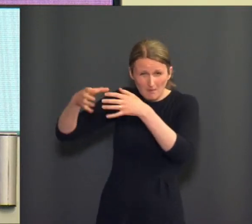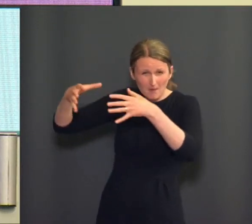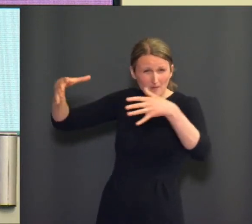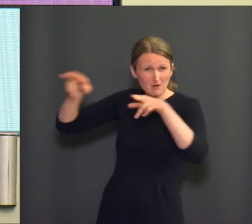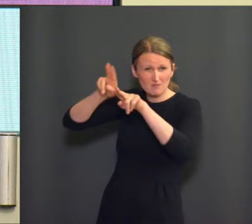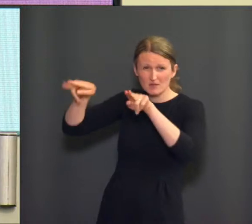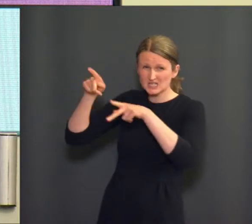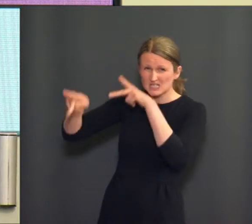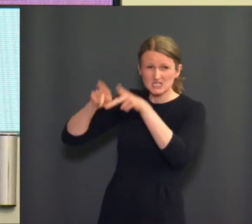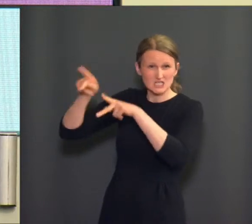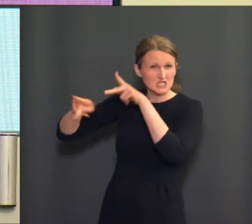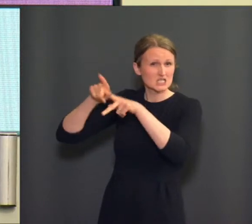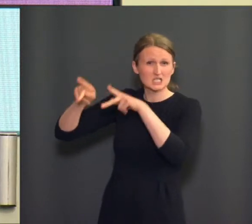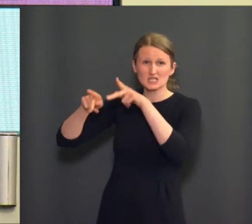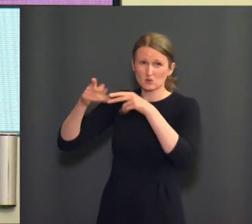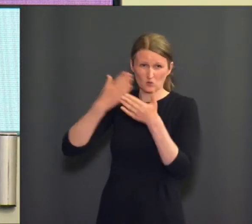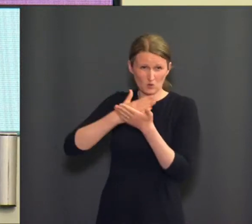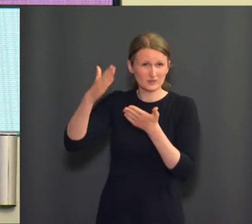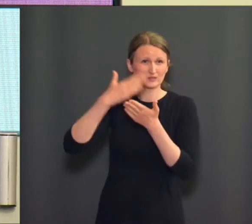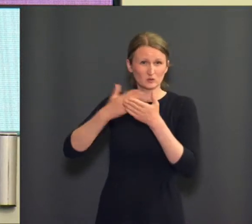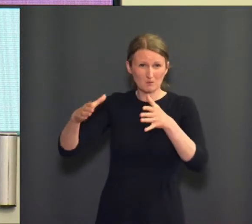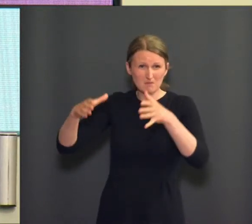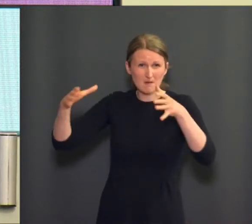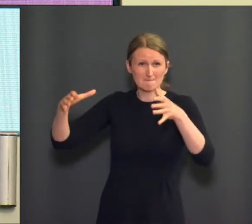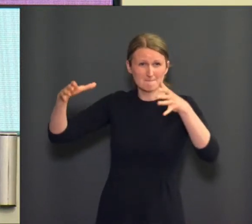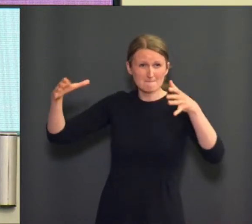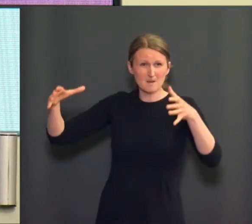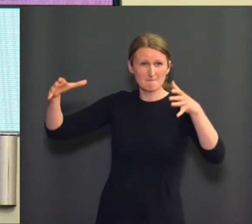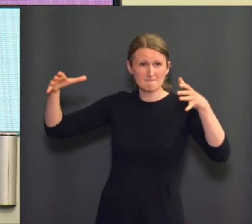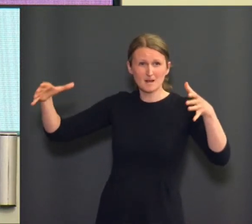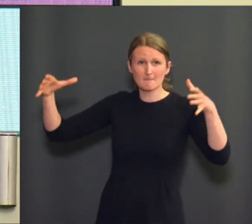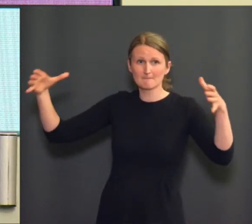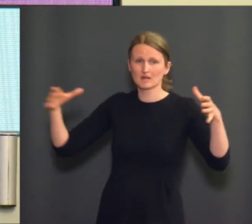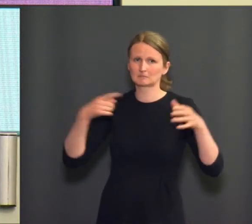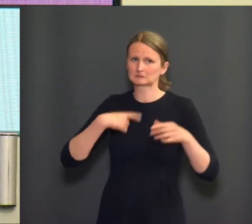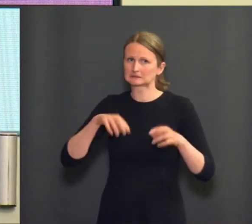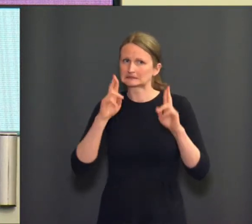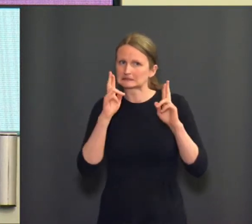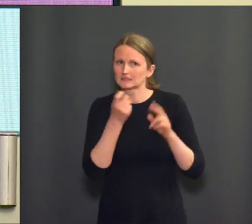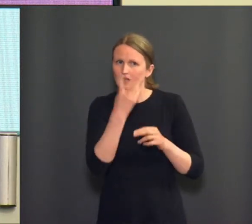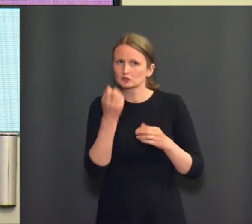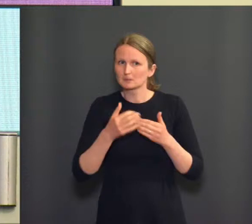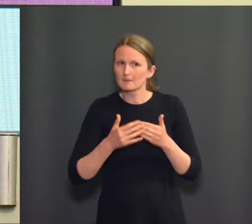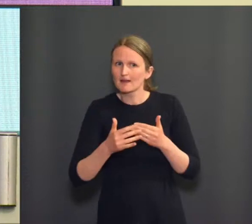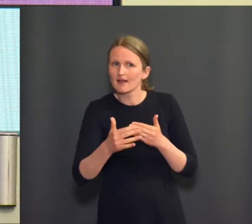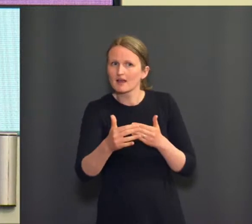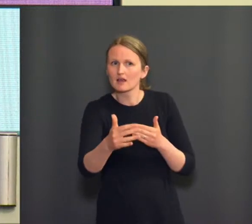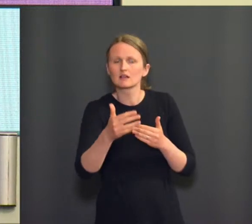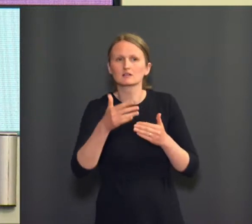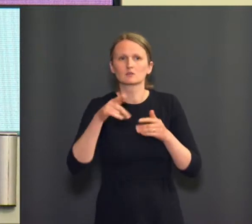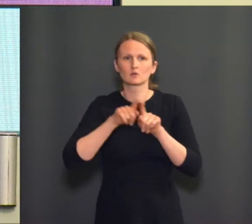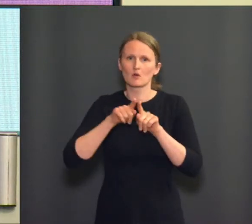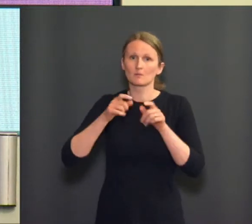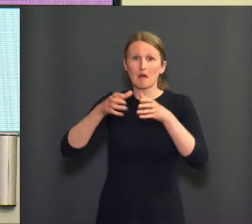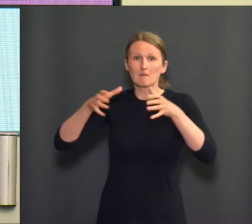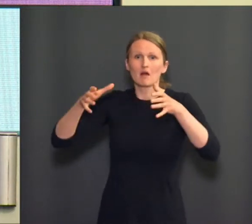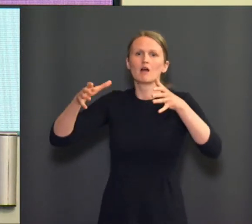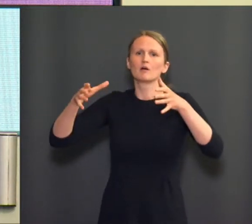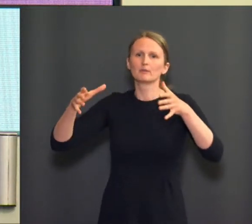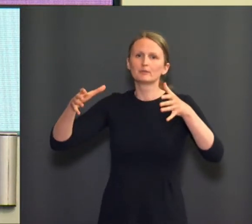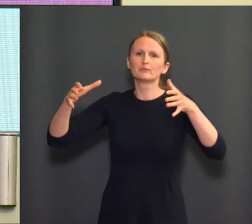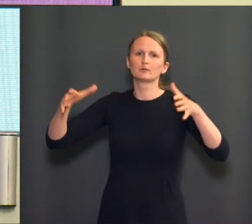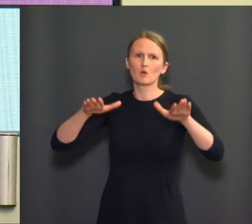l'instant, mais nous attendons là aussi à ce que dans les semaines qui viennent, il y ait un ralentissement et, on l'espère, une